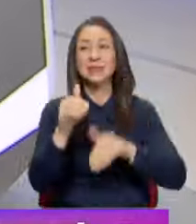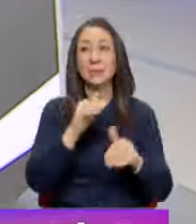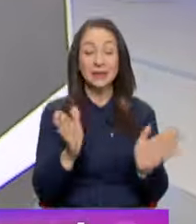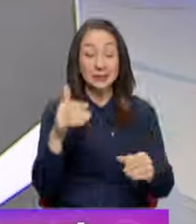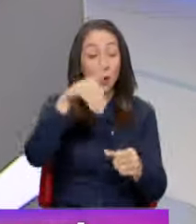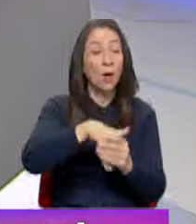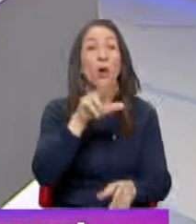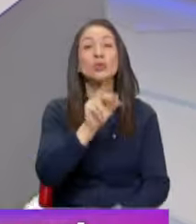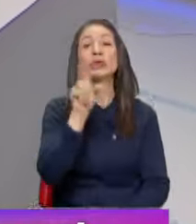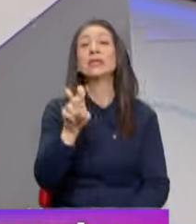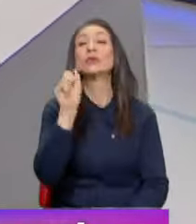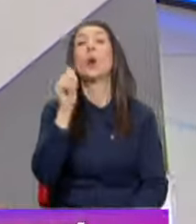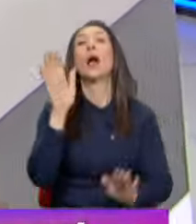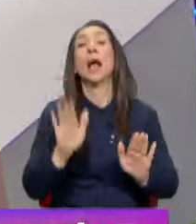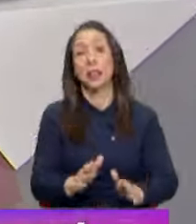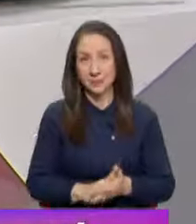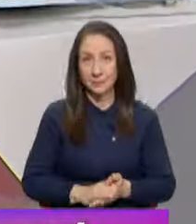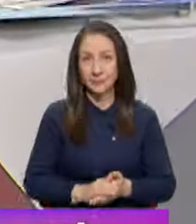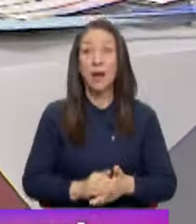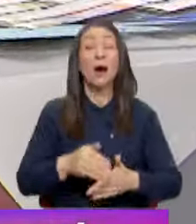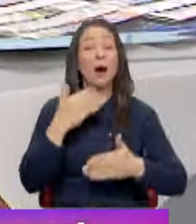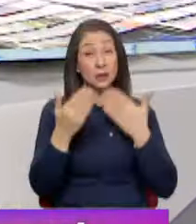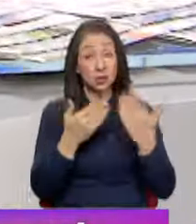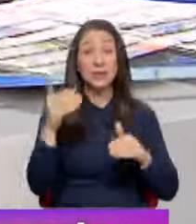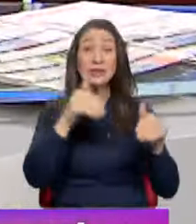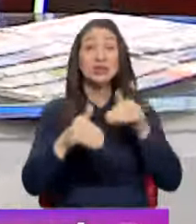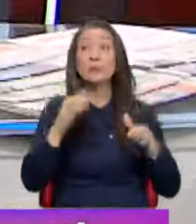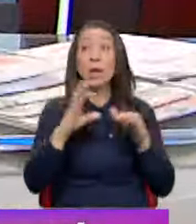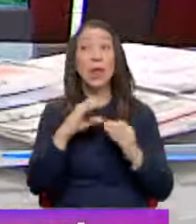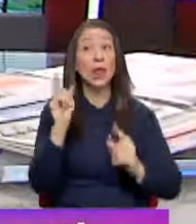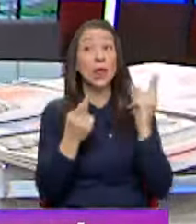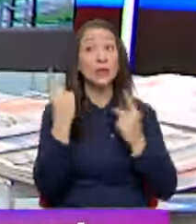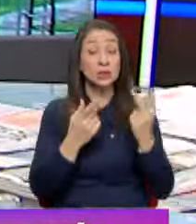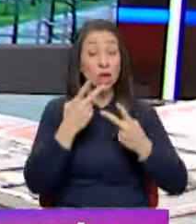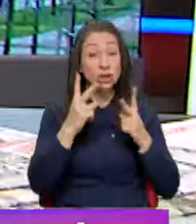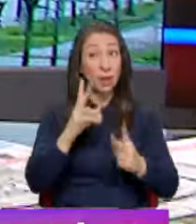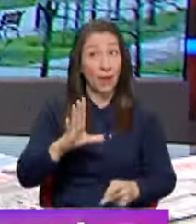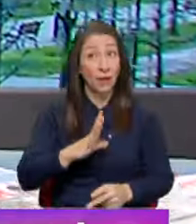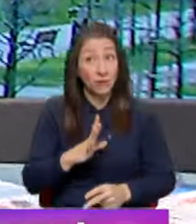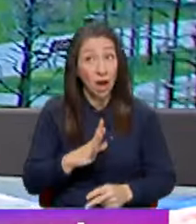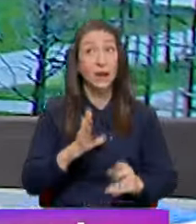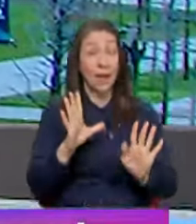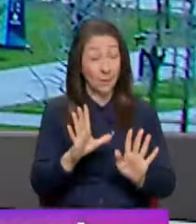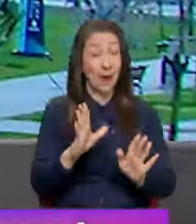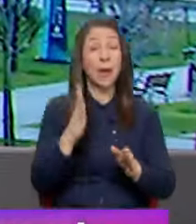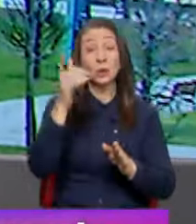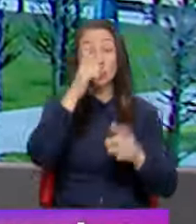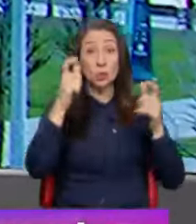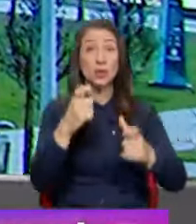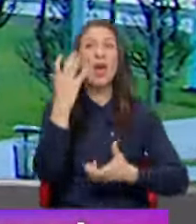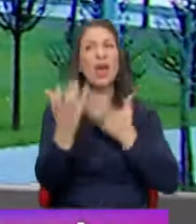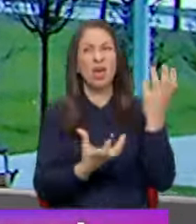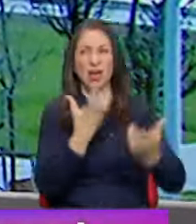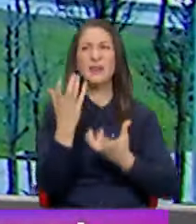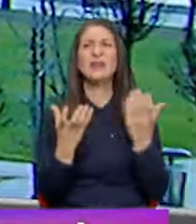Sandığa 38 gün kaldı anlatacağız seçimle ilgili ilginç çıkışlar ilginç açıklamalar var yalnız memlekette çıkan